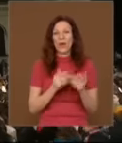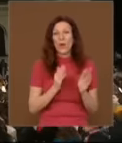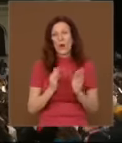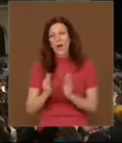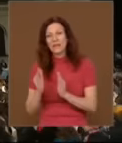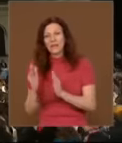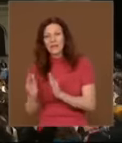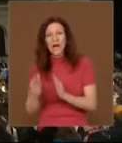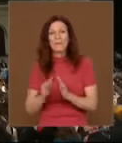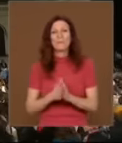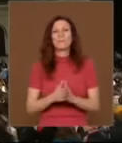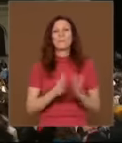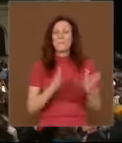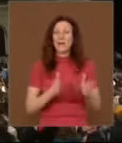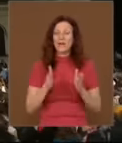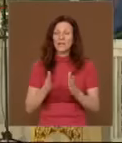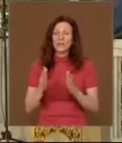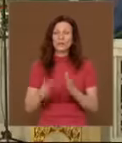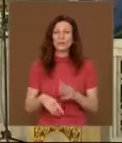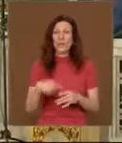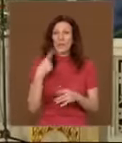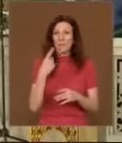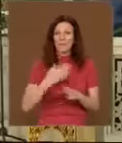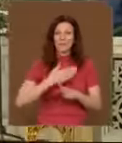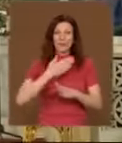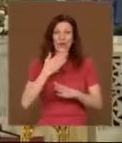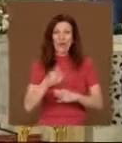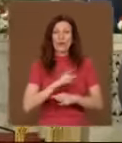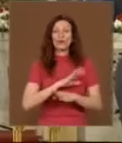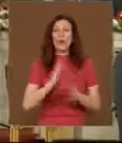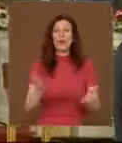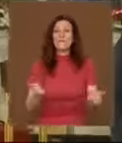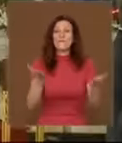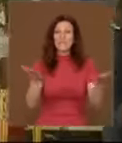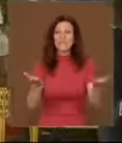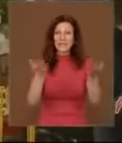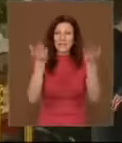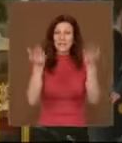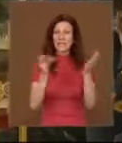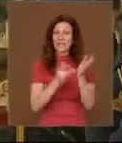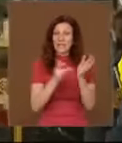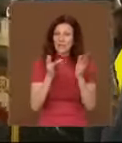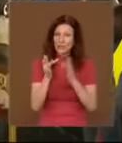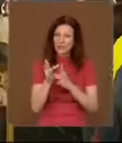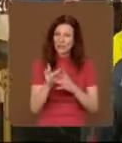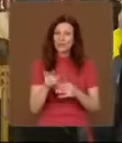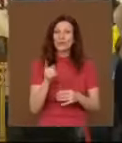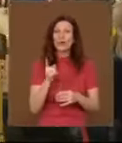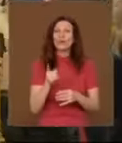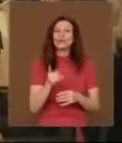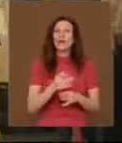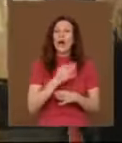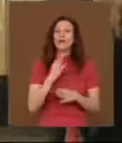етапа или на няколко периода. Първо до Възнесение Христово, периода в който християните